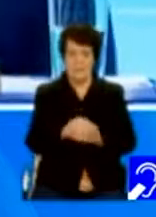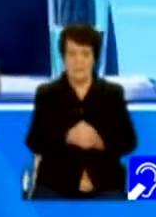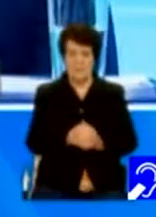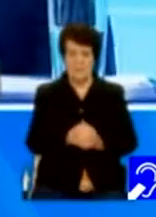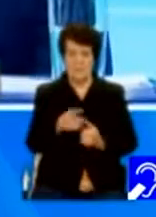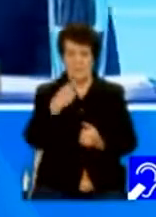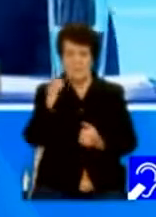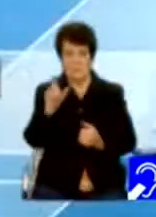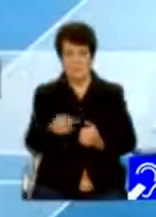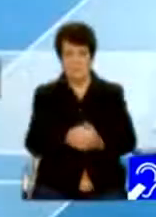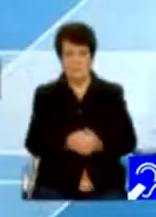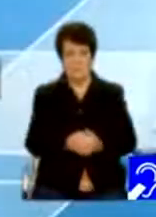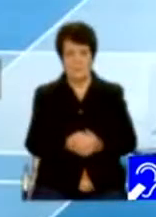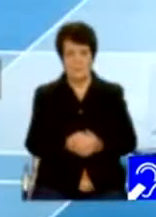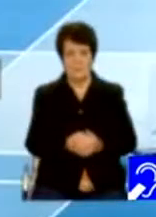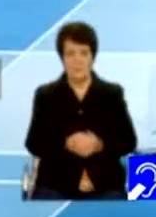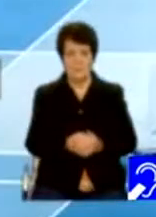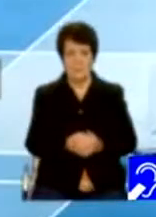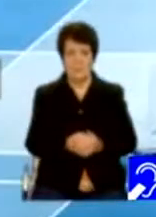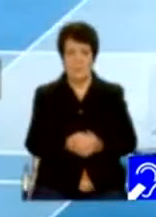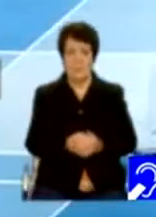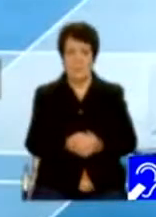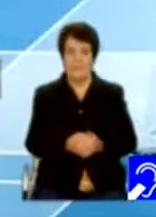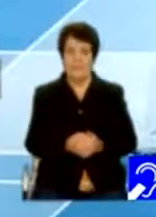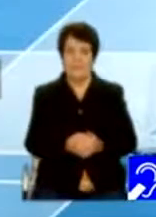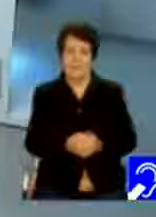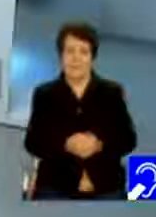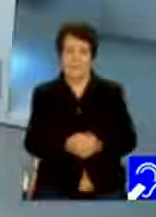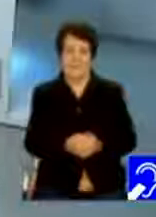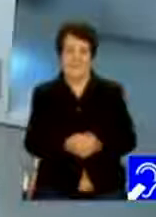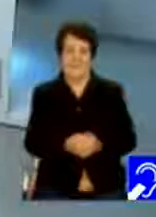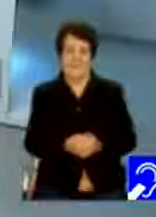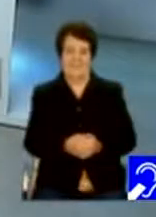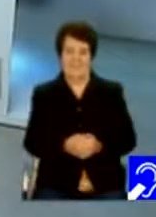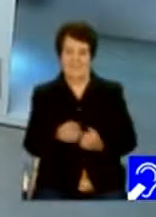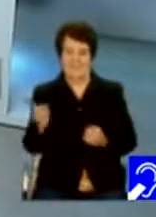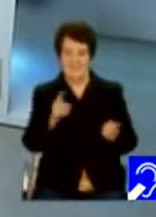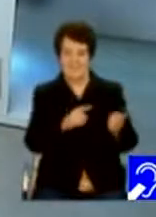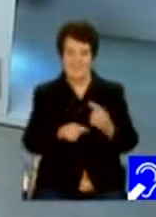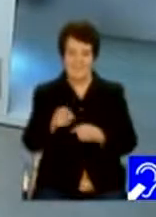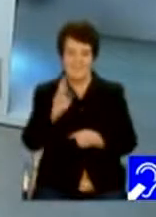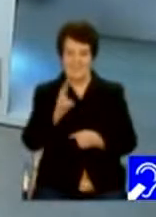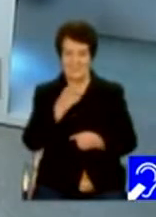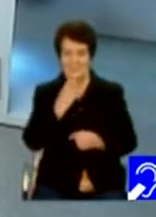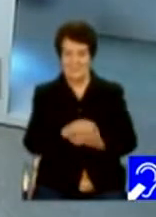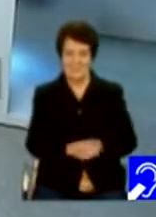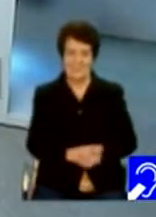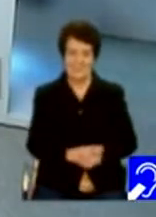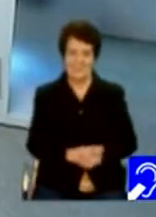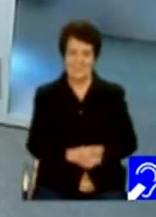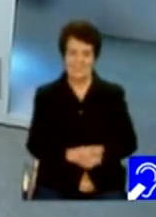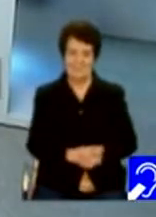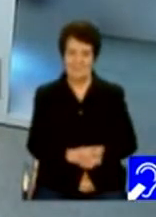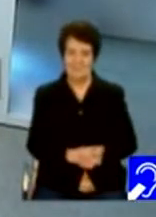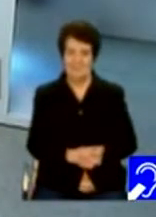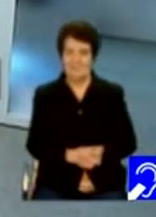unor politicieni. Vă rog. Ce să impac? Ce să fac? Să impac? A zis că aveți ceva de spus să interveniți în această...